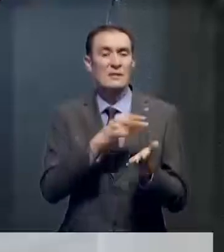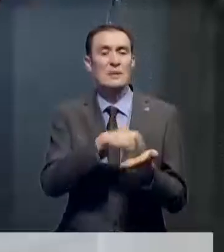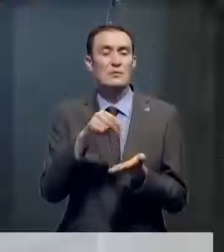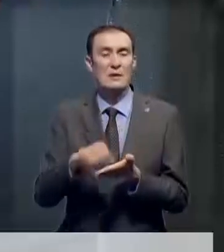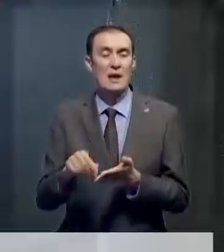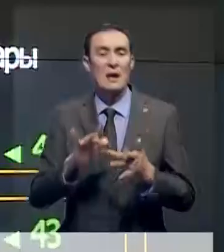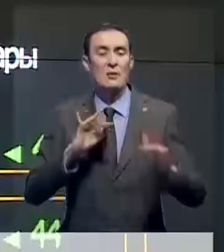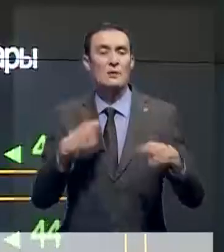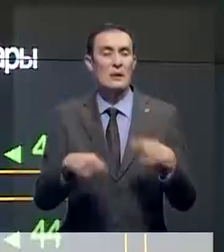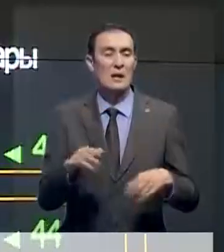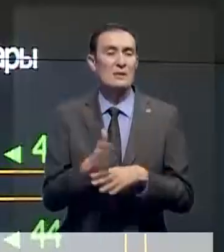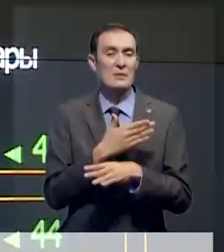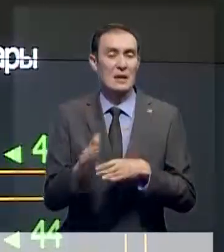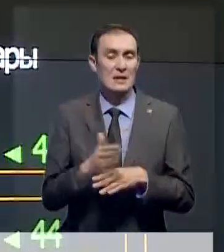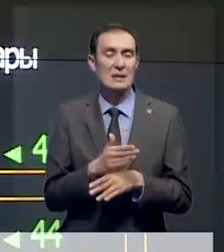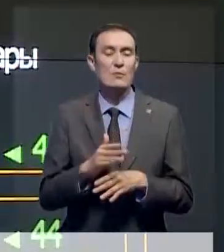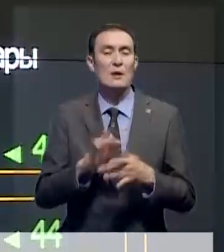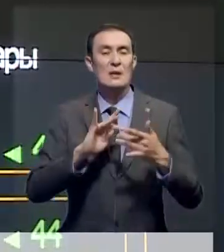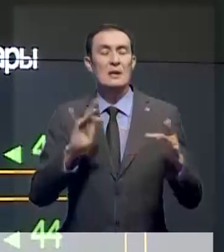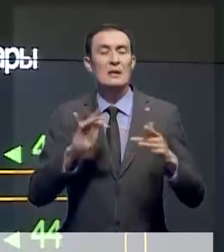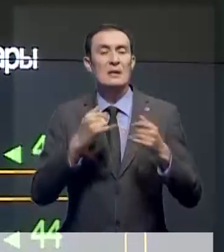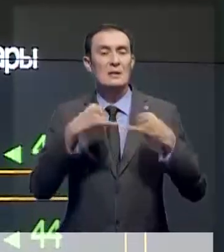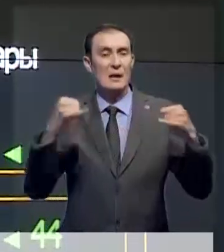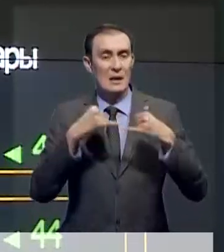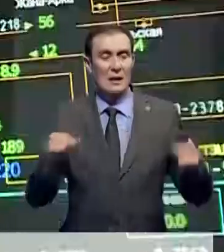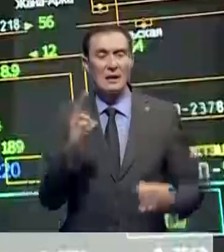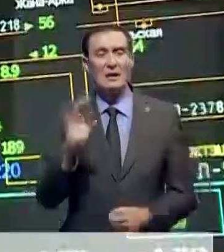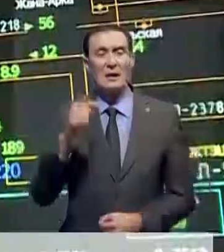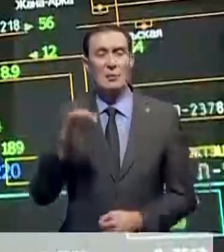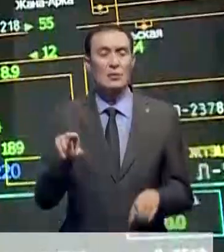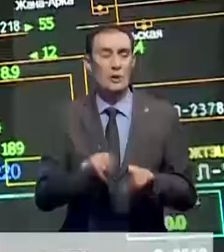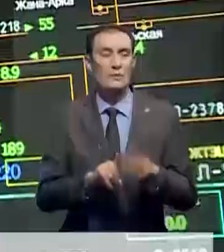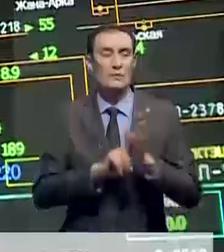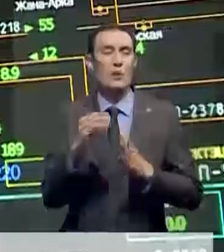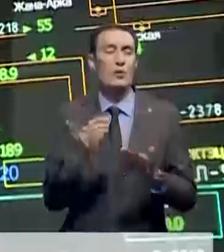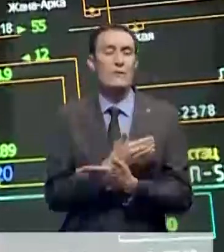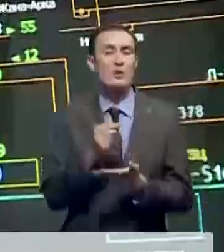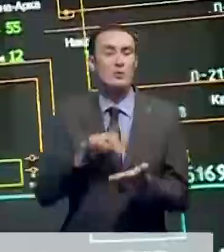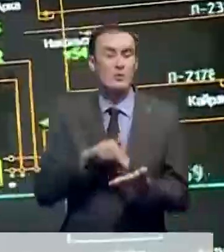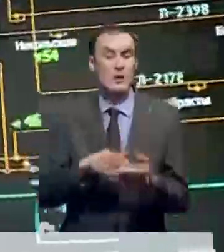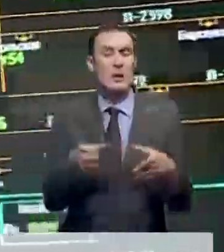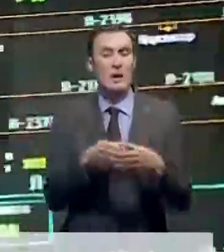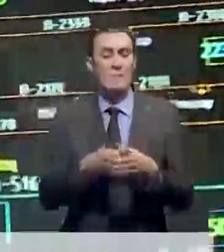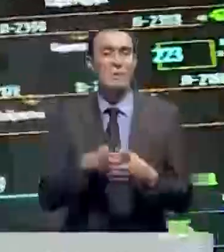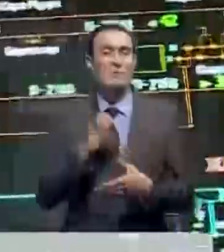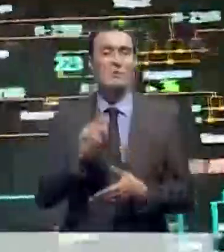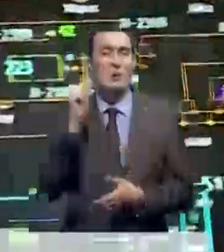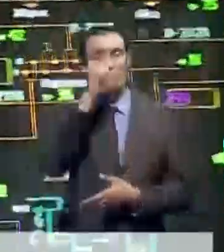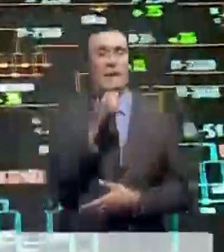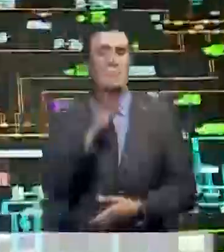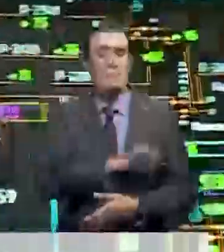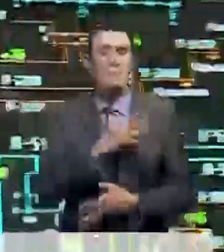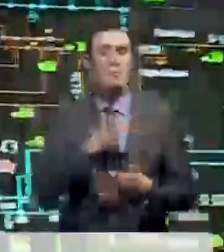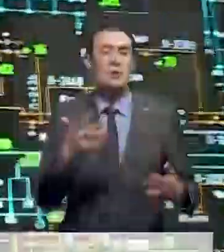закупается на электронных торгах и распределяется по сетям «Кигок». Расширился список потребителей. Кроме того, вступили в силу новые тарифы. Компании прогнозируют, что годовая прибыль